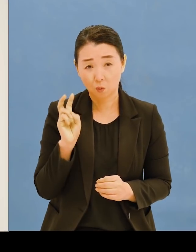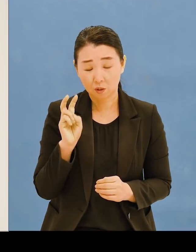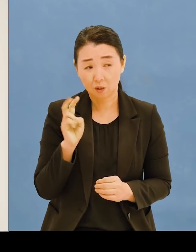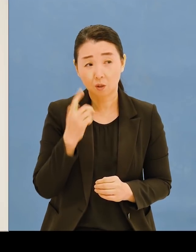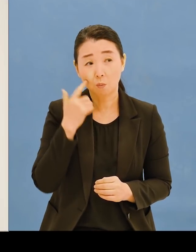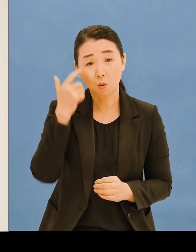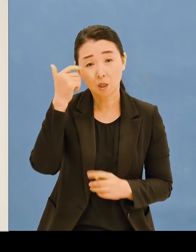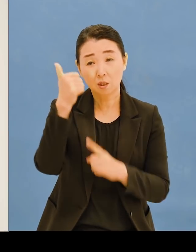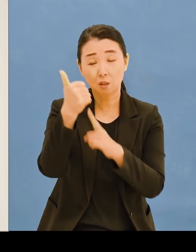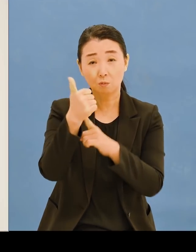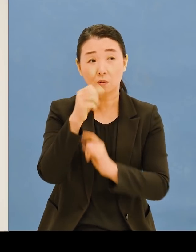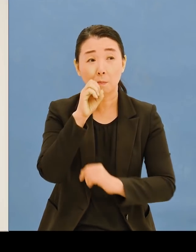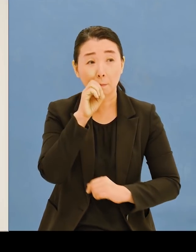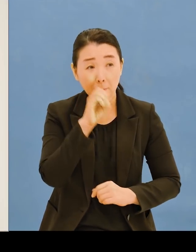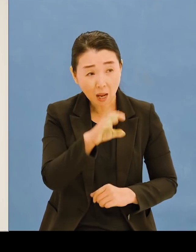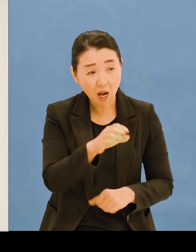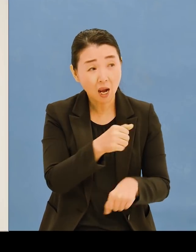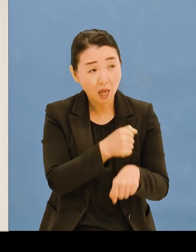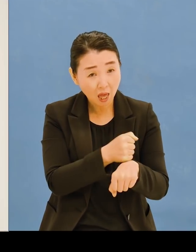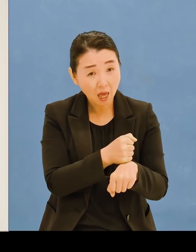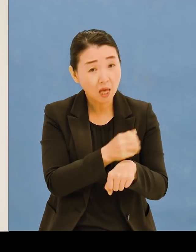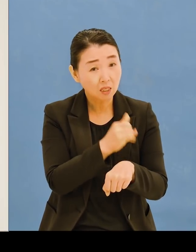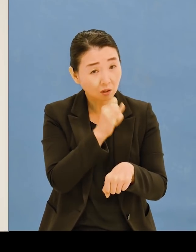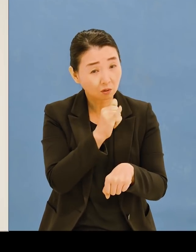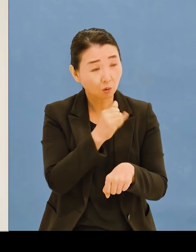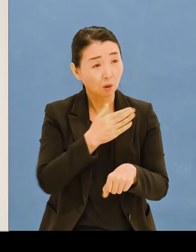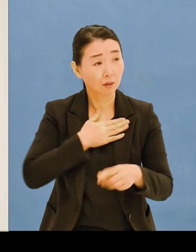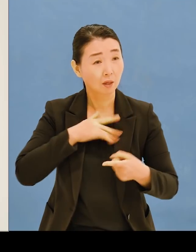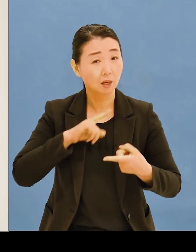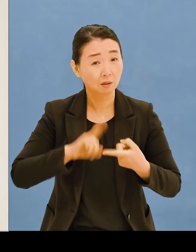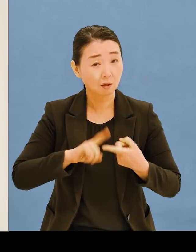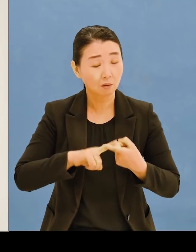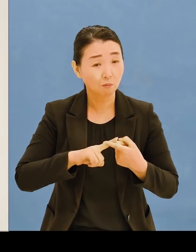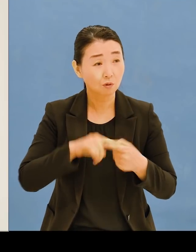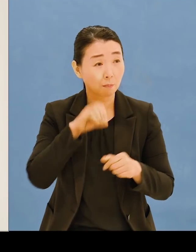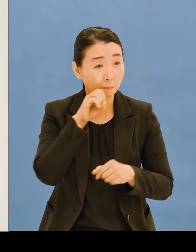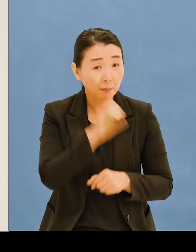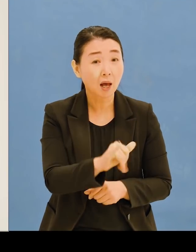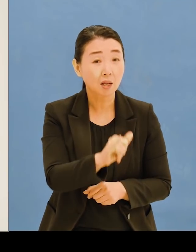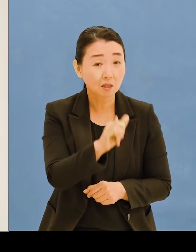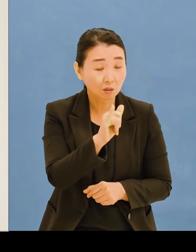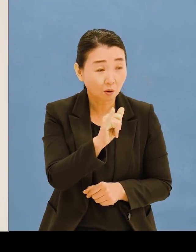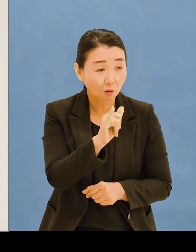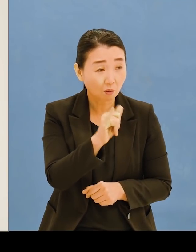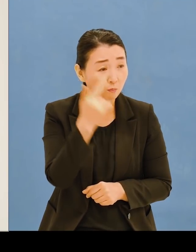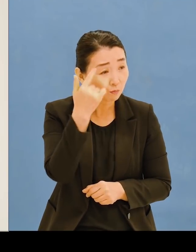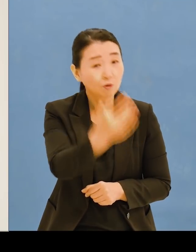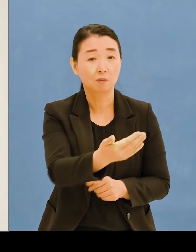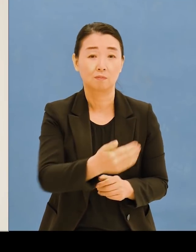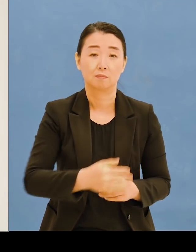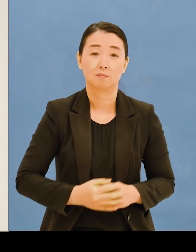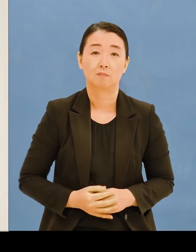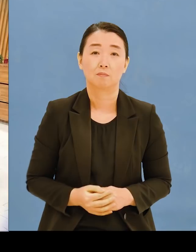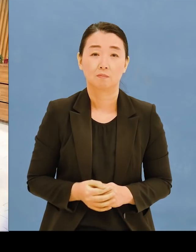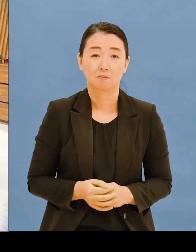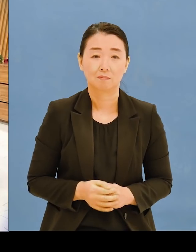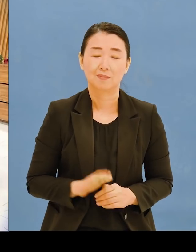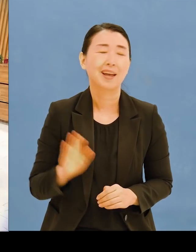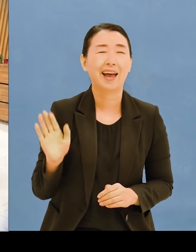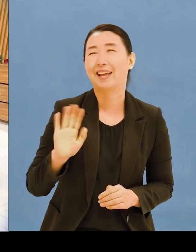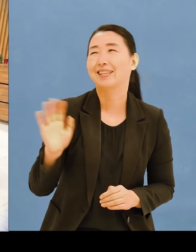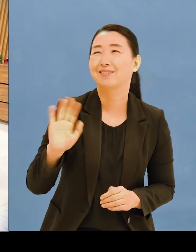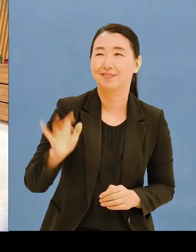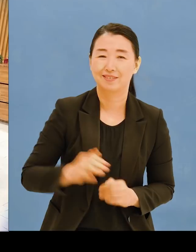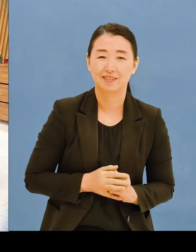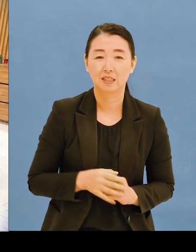혹시 목사님께서 무슨 말씀을 하셨니? 네. 나에 대해서 어떤 말씀을 하셨니? 이제 그렇게 이제 물어봤는데, 아니